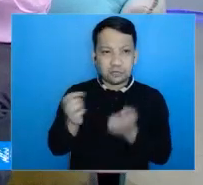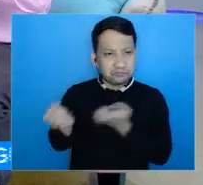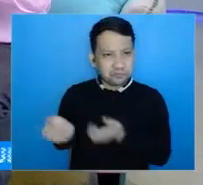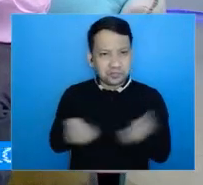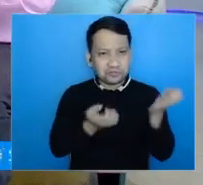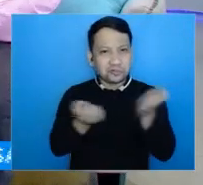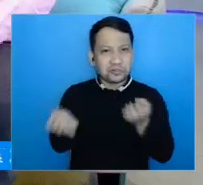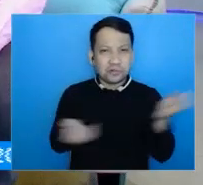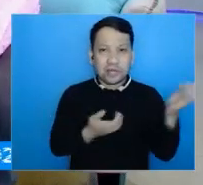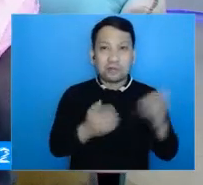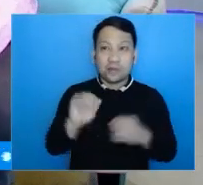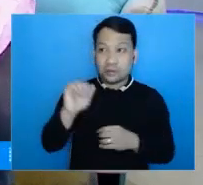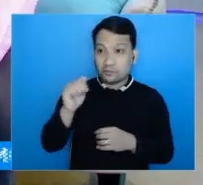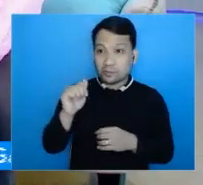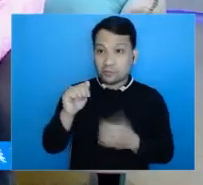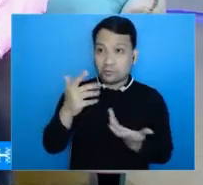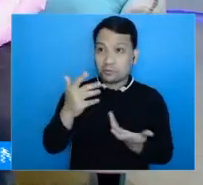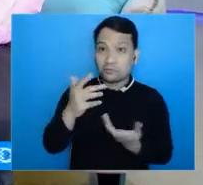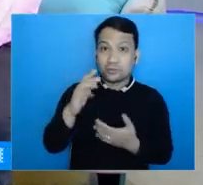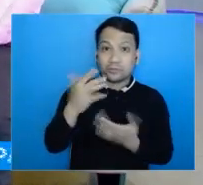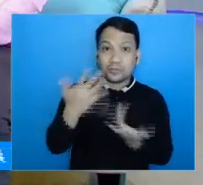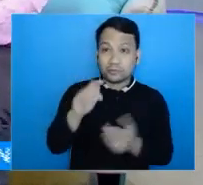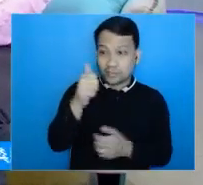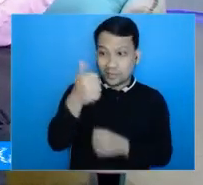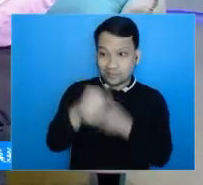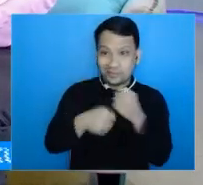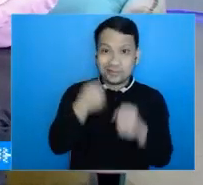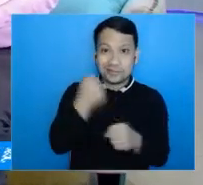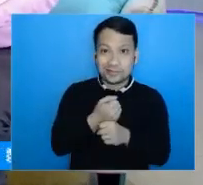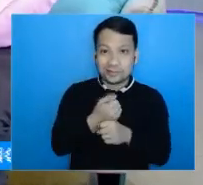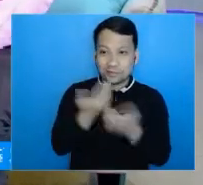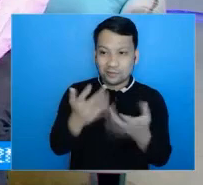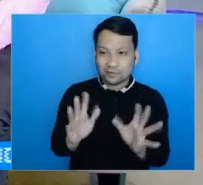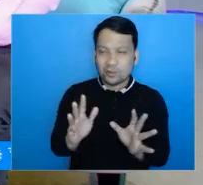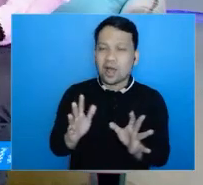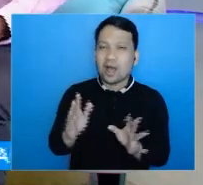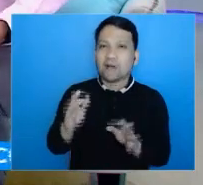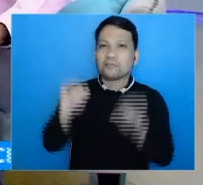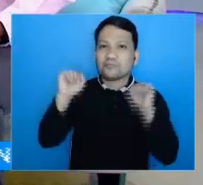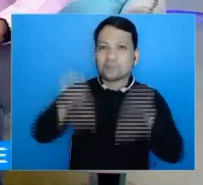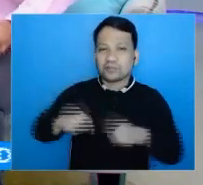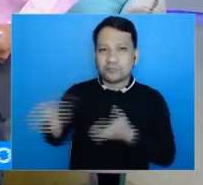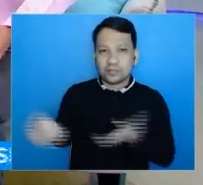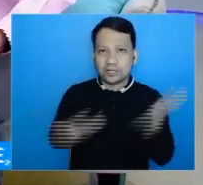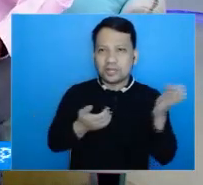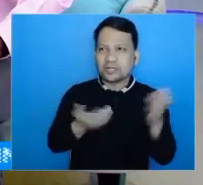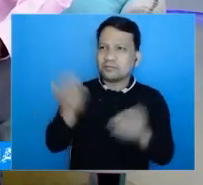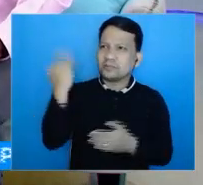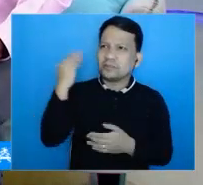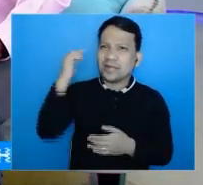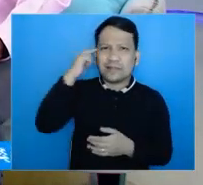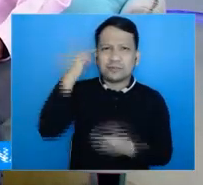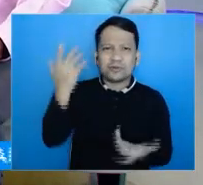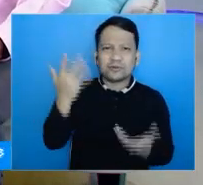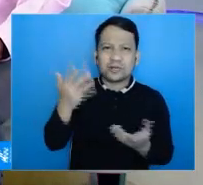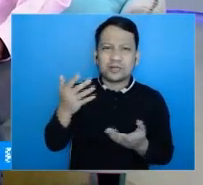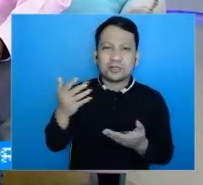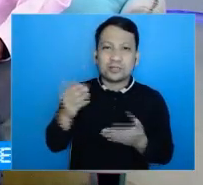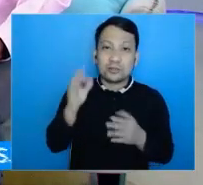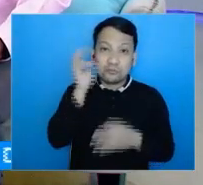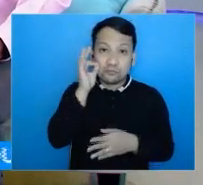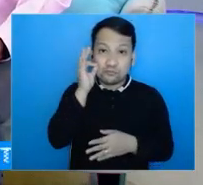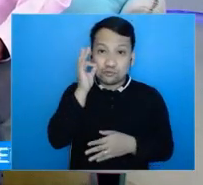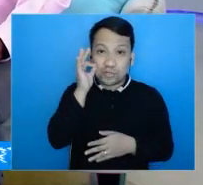tayong mag-export ng okra. Kasi alam natin, yung number one export nung una, di ba, parang pagdating sa prutas yata, mangga. Mm. Oo, pero ngayon, good news yan dahil